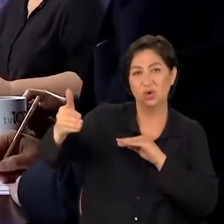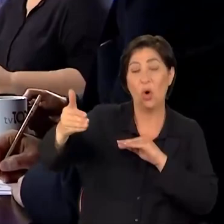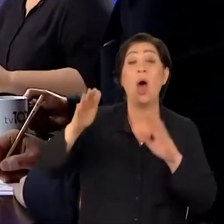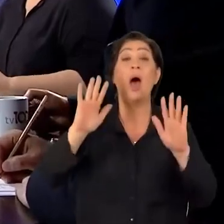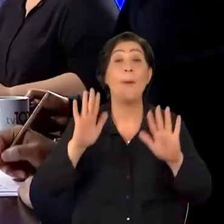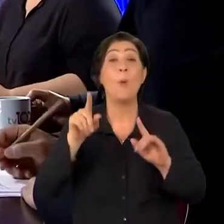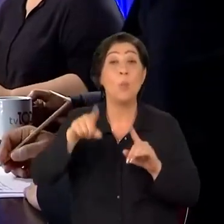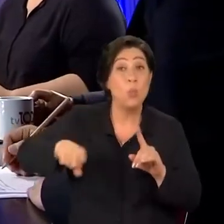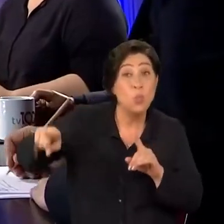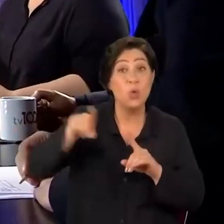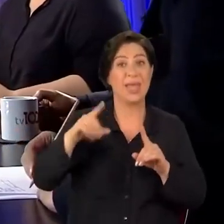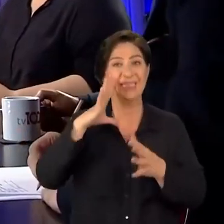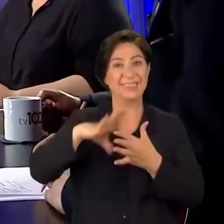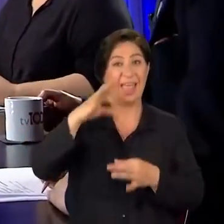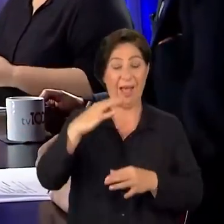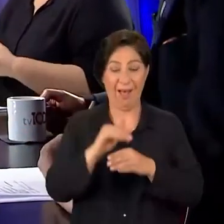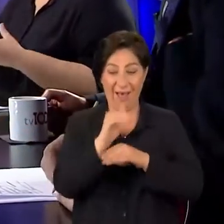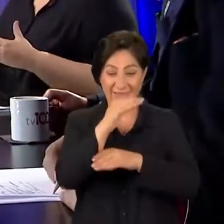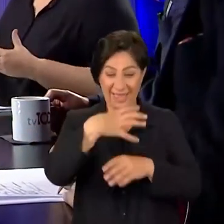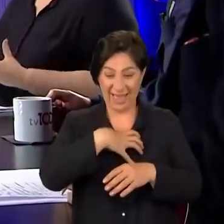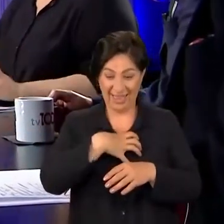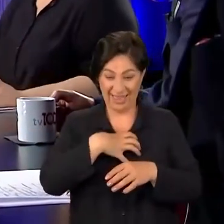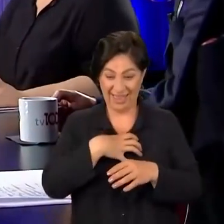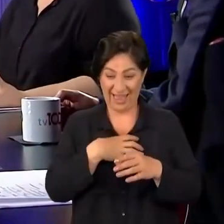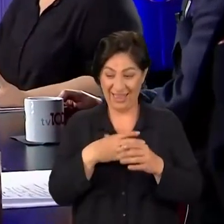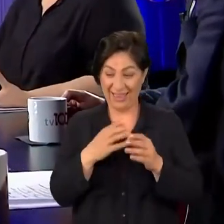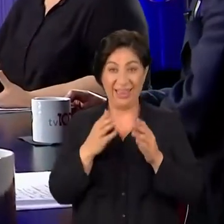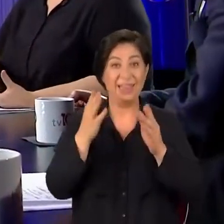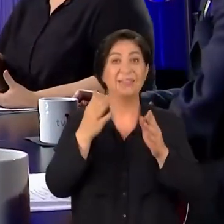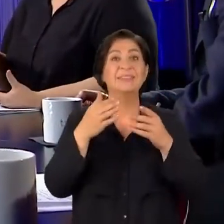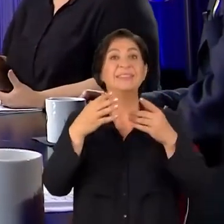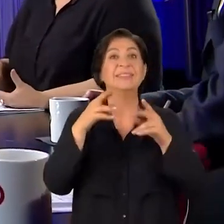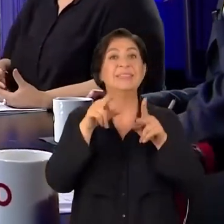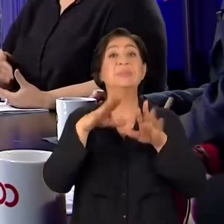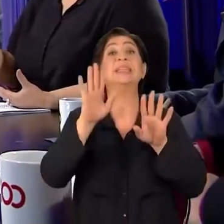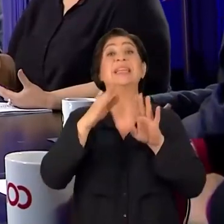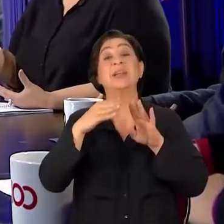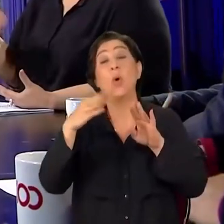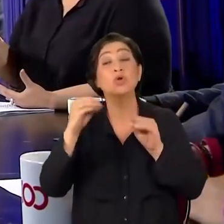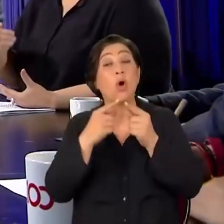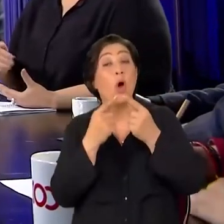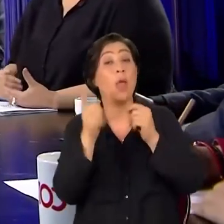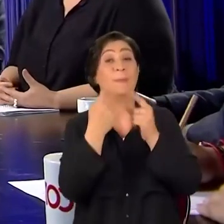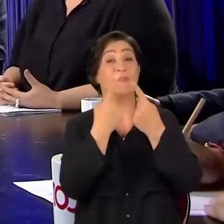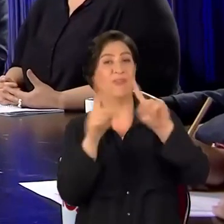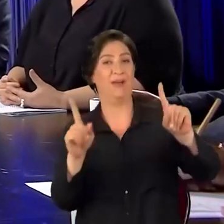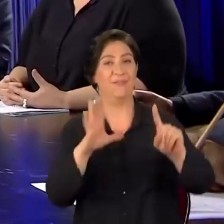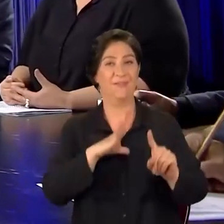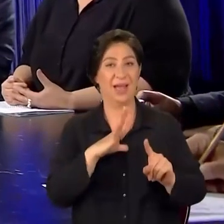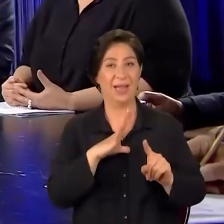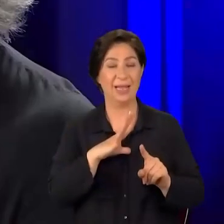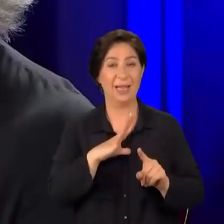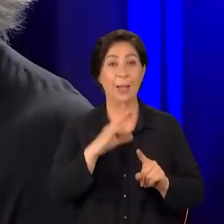dışlıyor. Ama bu insanların işte o hayatı kendinden ibaret eden, ibaret zanneden insanlardan çok önemli bir farkı